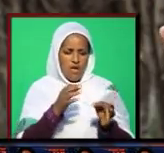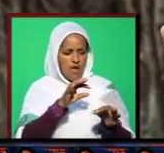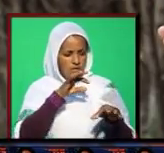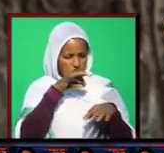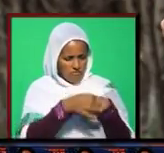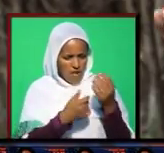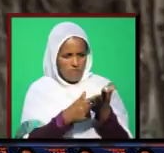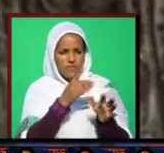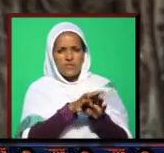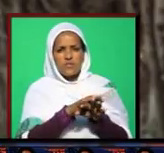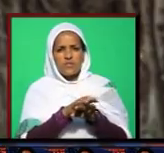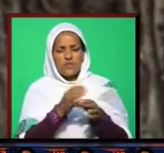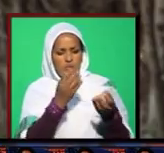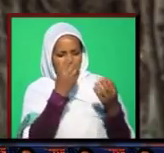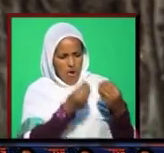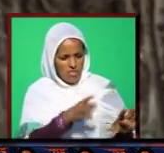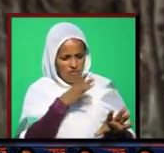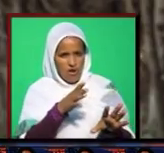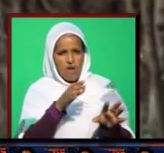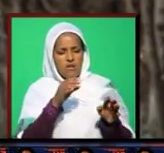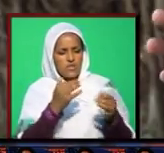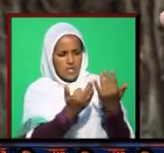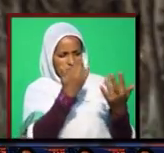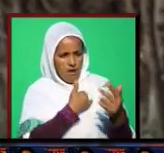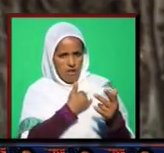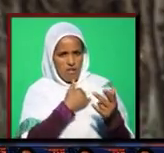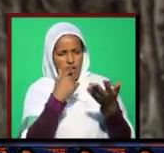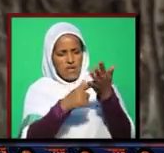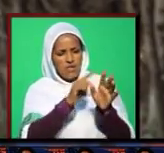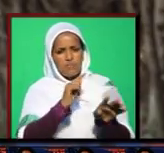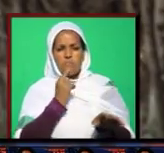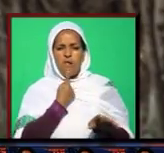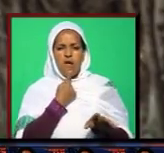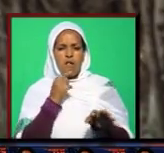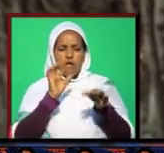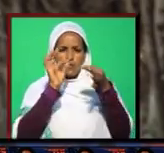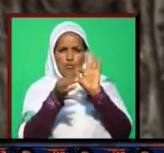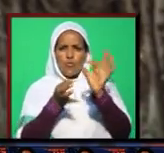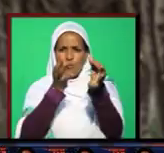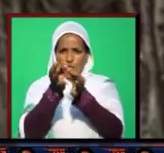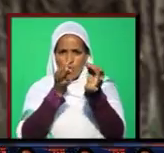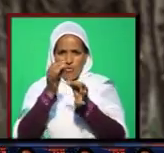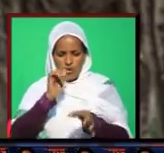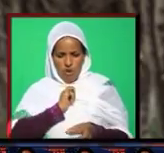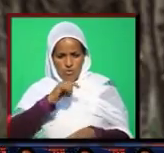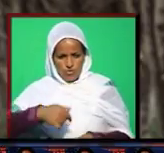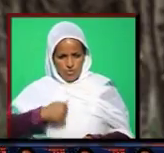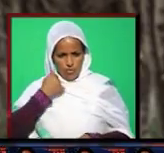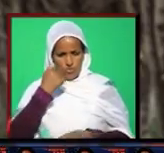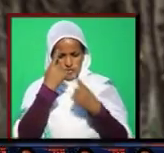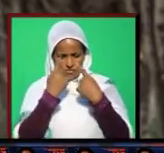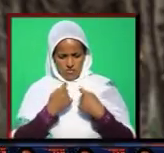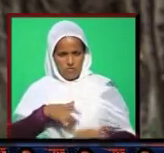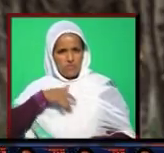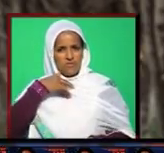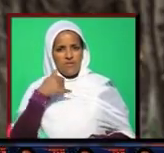የማይተኛ ትል ያለበት የማያንቀላፋ ትል ያለበት የማይጠፋ እሳት አለ። የገሃነመ እሳትን መራራነት ተርጉሞ ሲያስተምር ራሱን